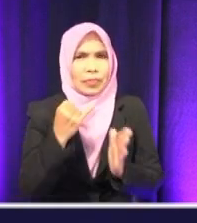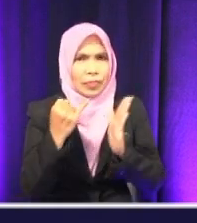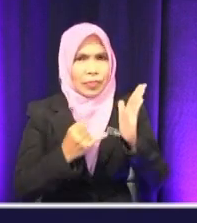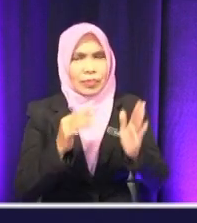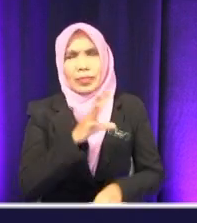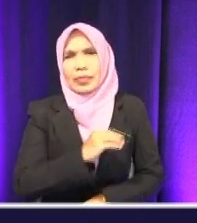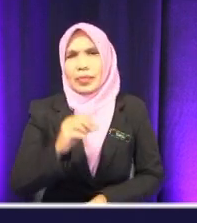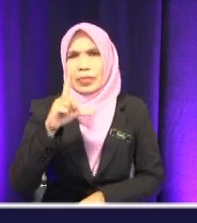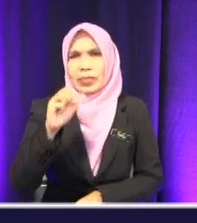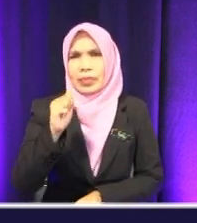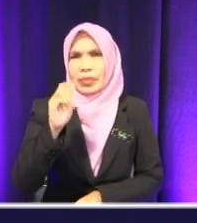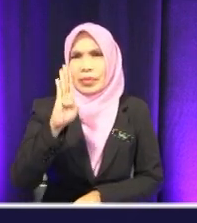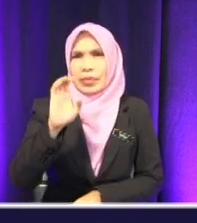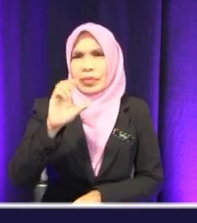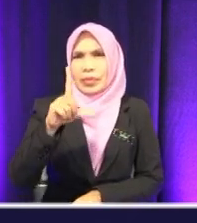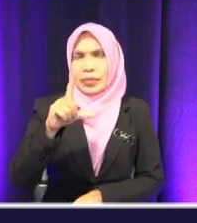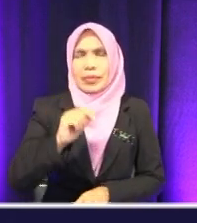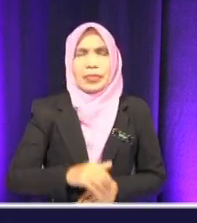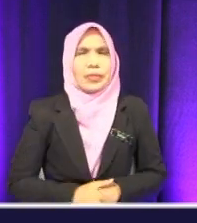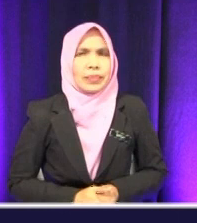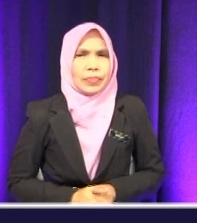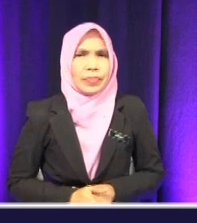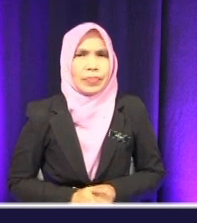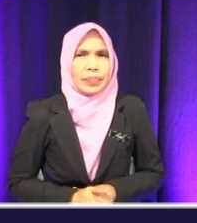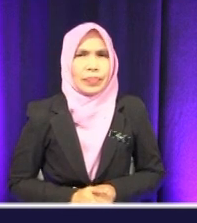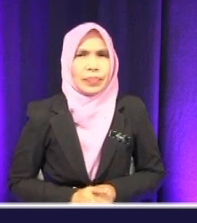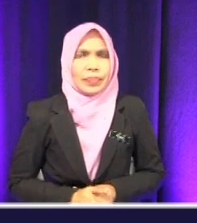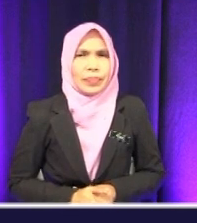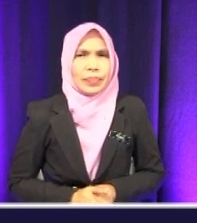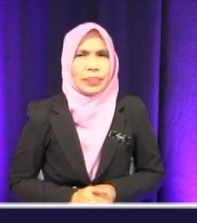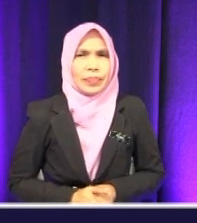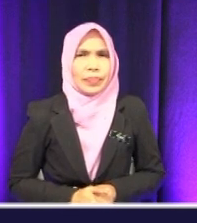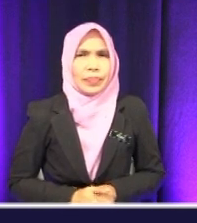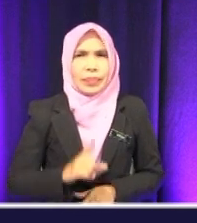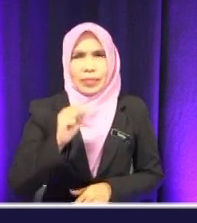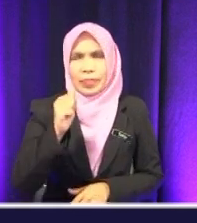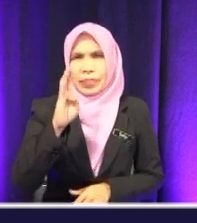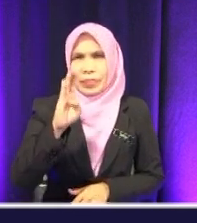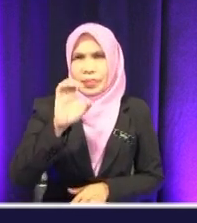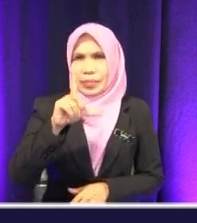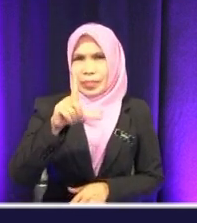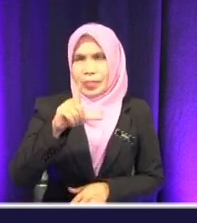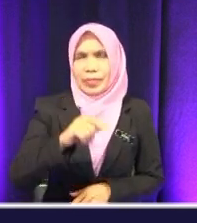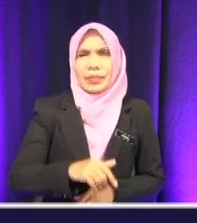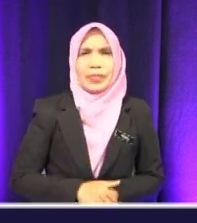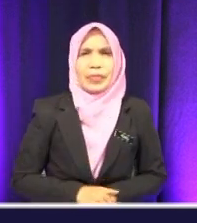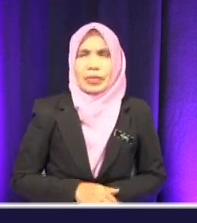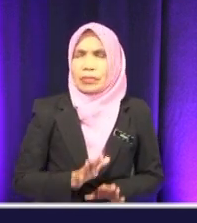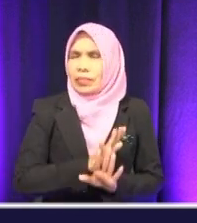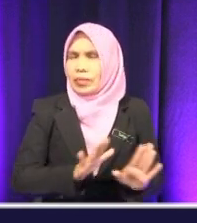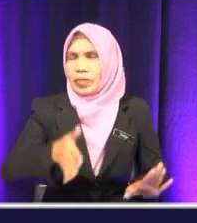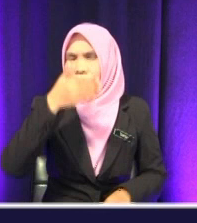label jadi kena laka dan label kain nah label kan gak logic tersebut jangan lupa ya